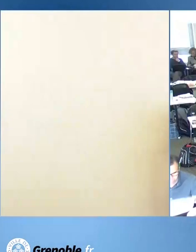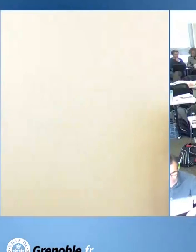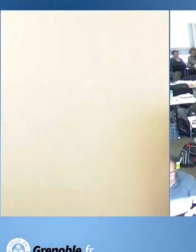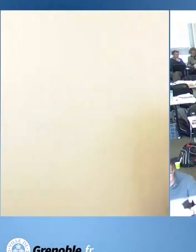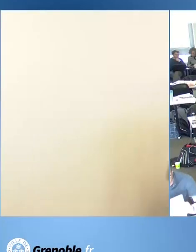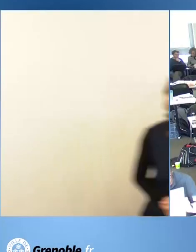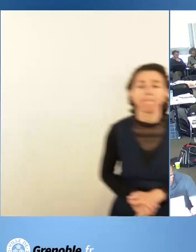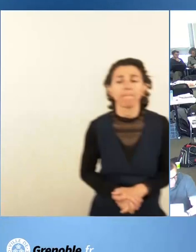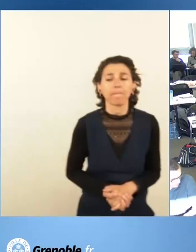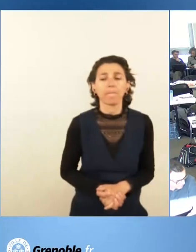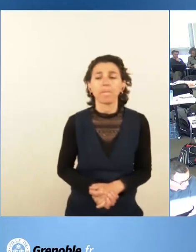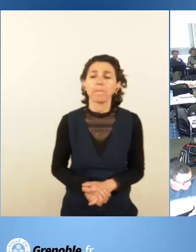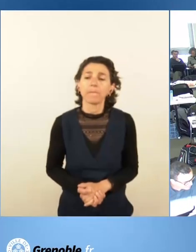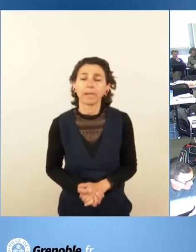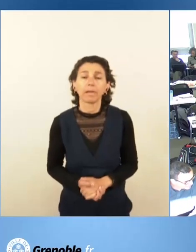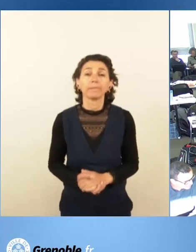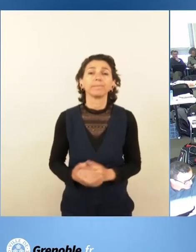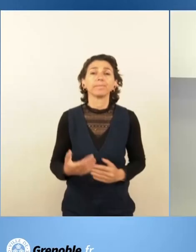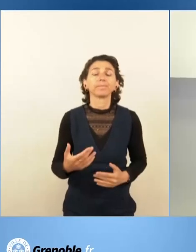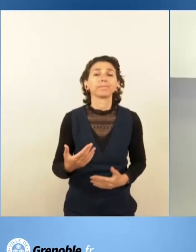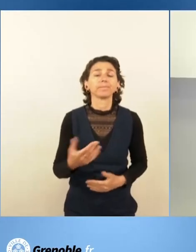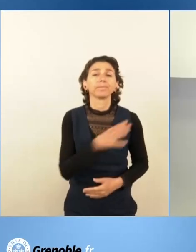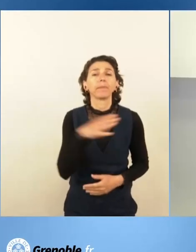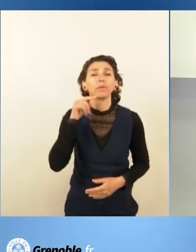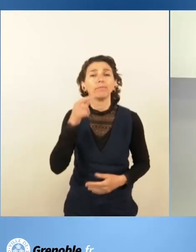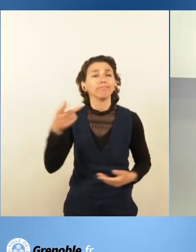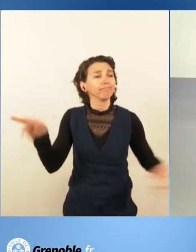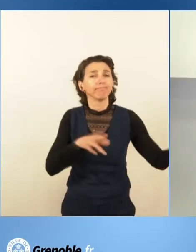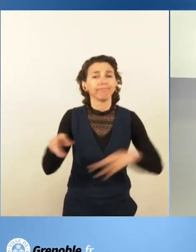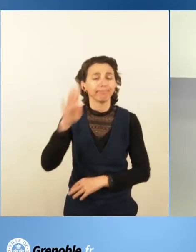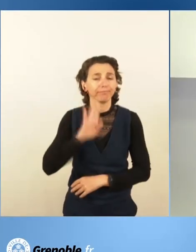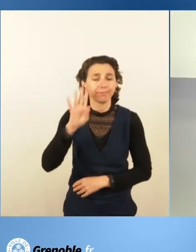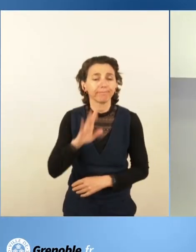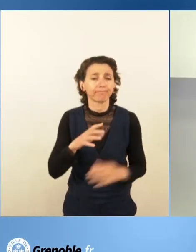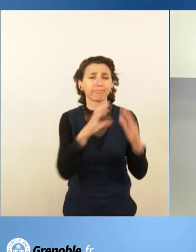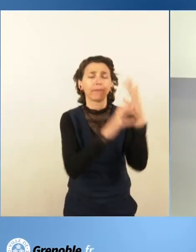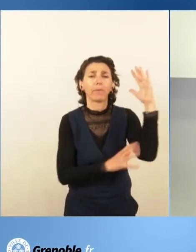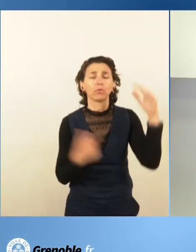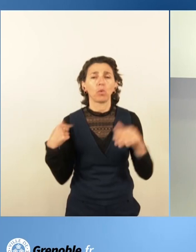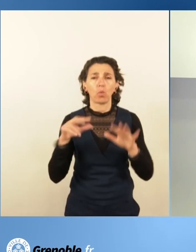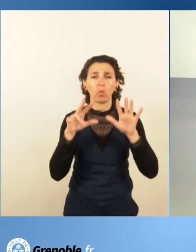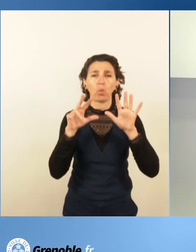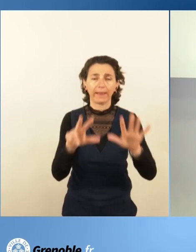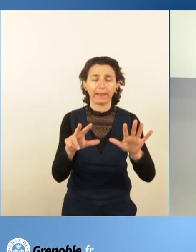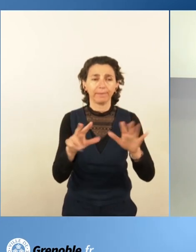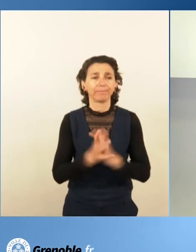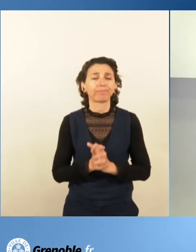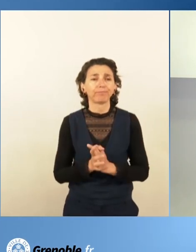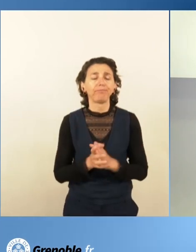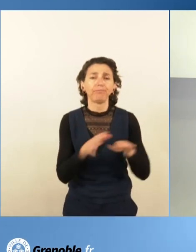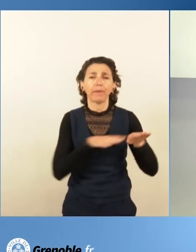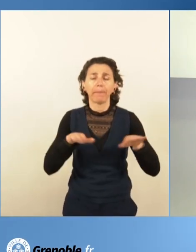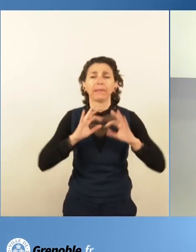et nous passons à la délibération numéro 8 elle porte sur les tarifs du périscolaire et